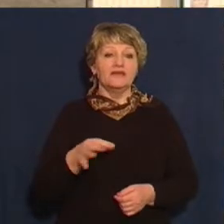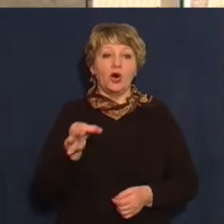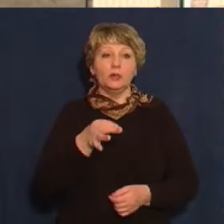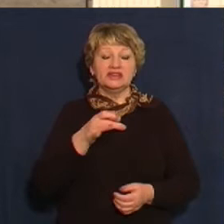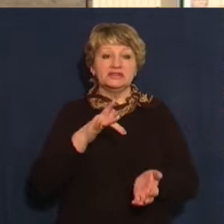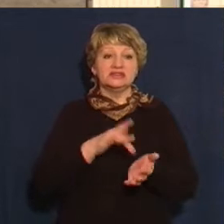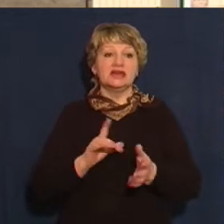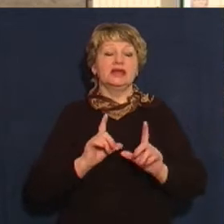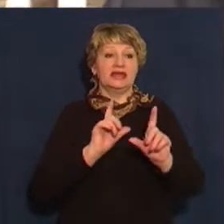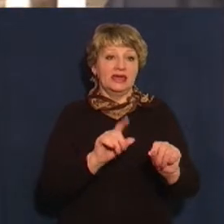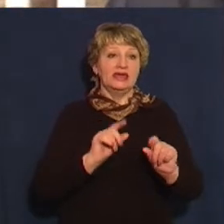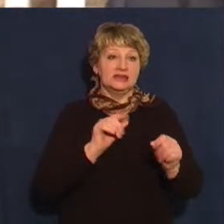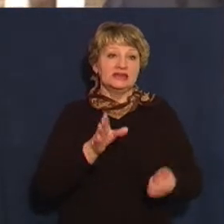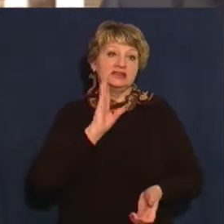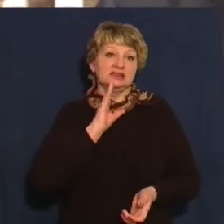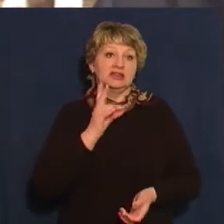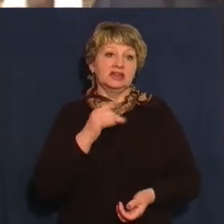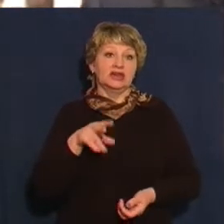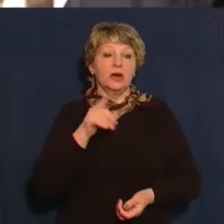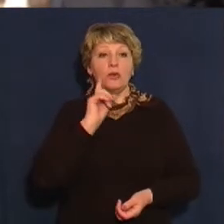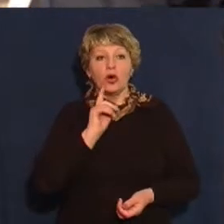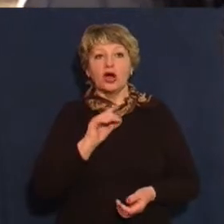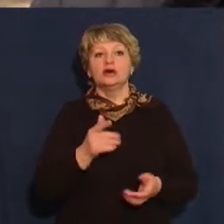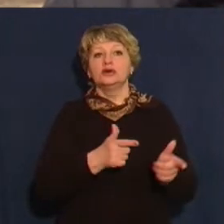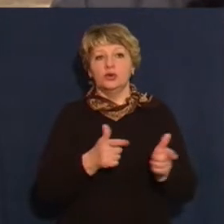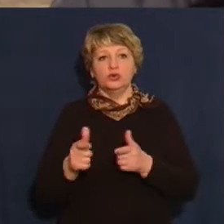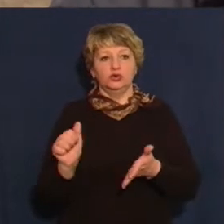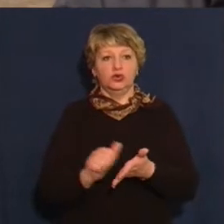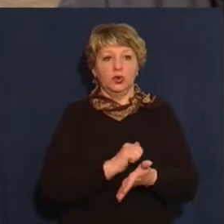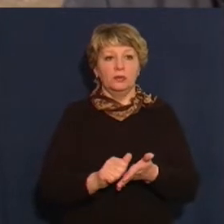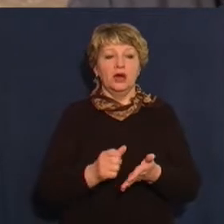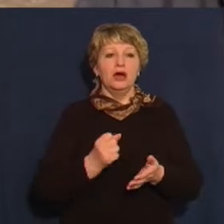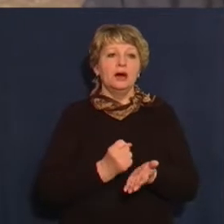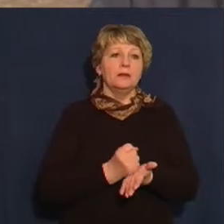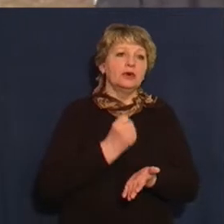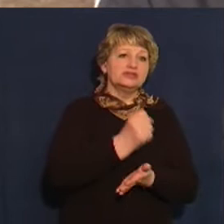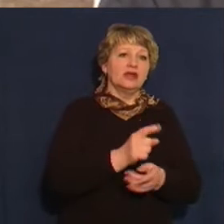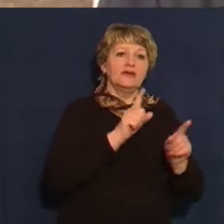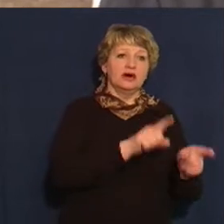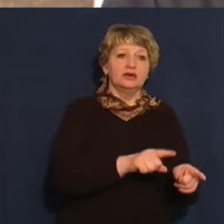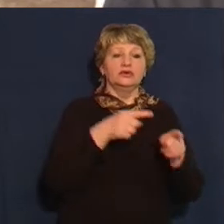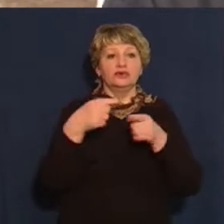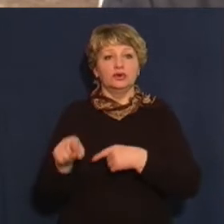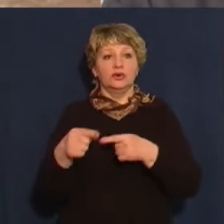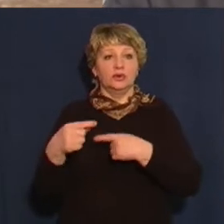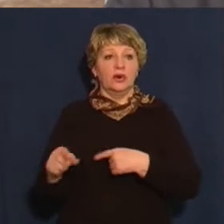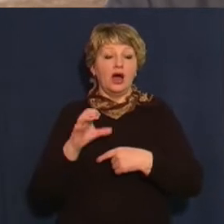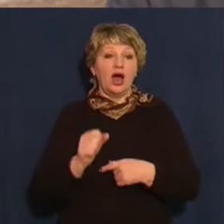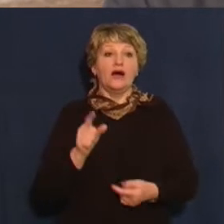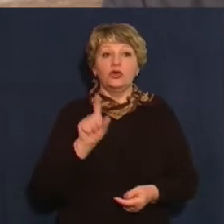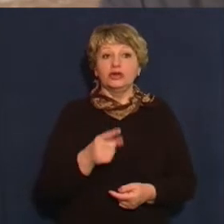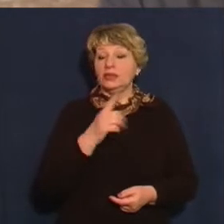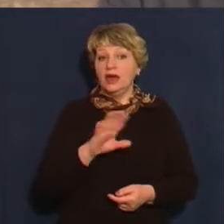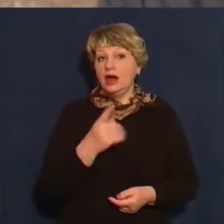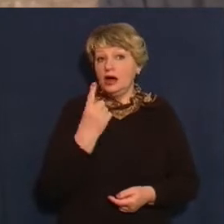їздила Надія Уперенко. Поки зробили документи. Посилали з одного місця в друге, а воно ж не в одному